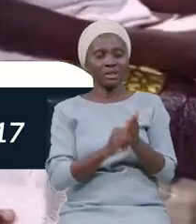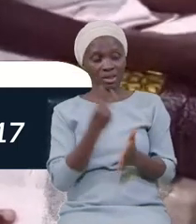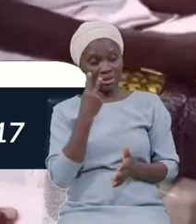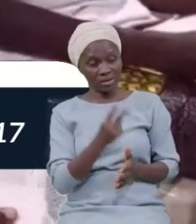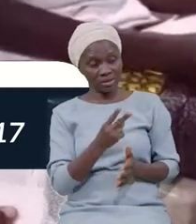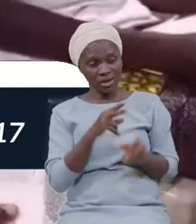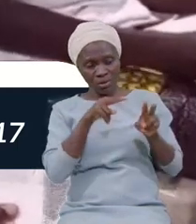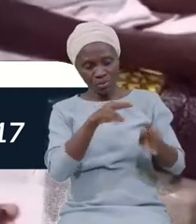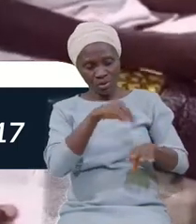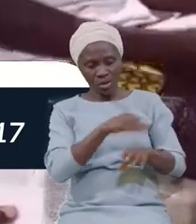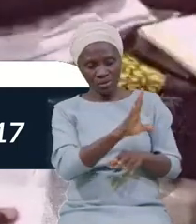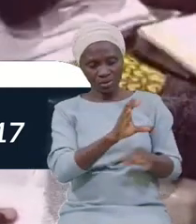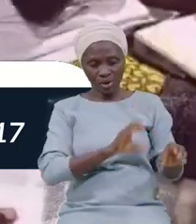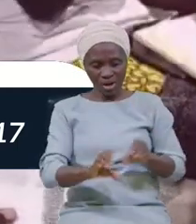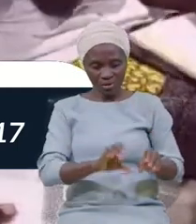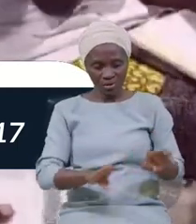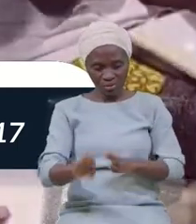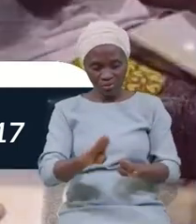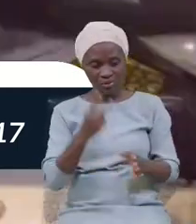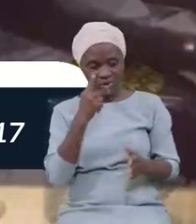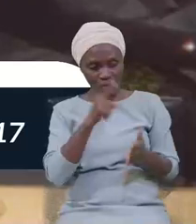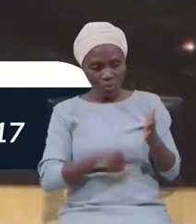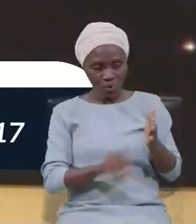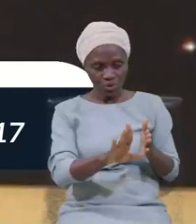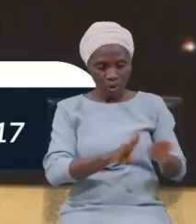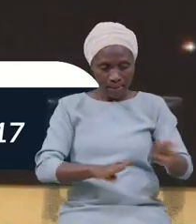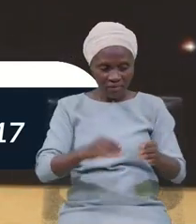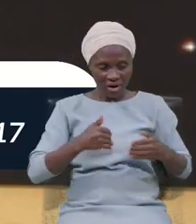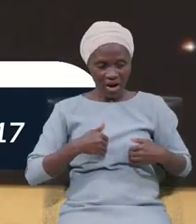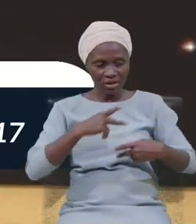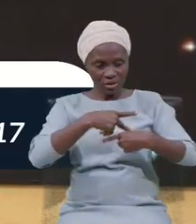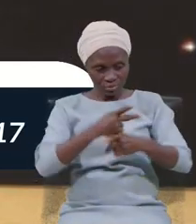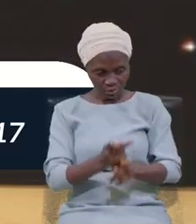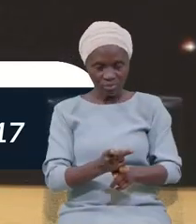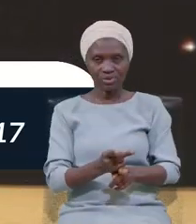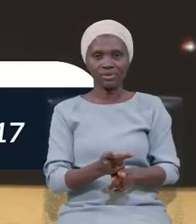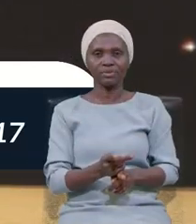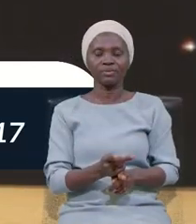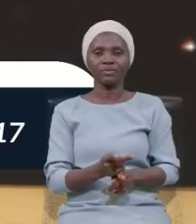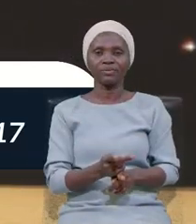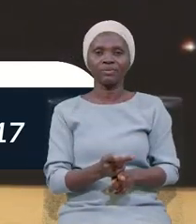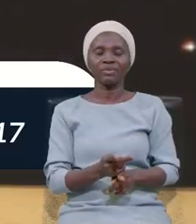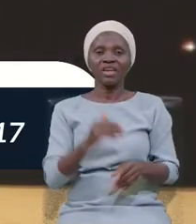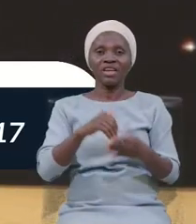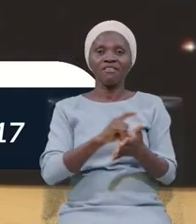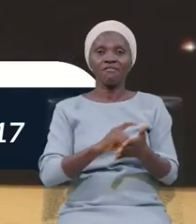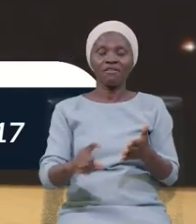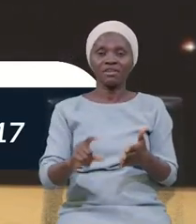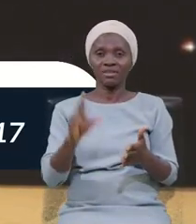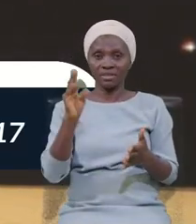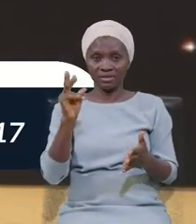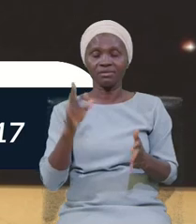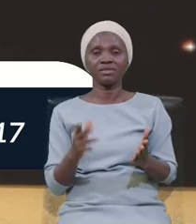que ton action a produit. Et il nous dit au verset 17 du